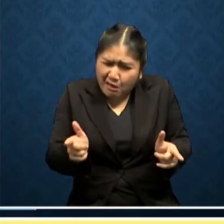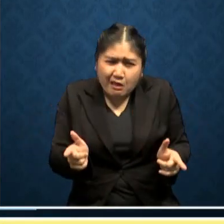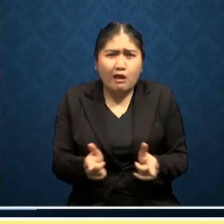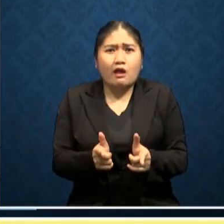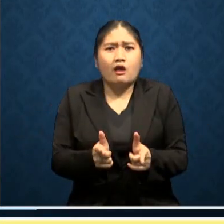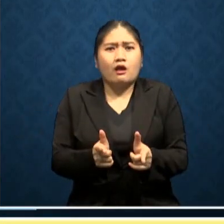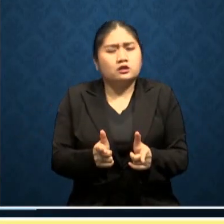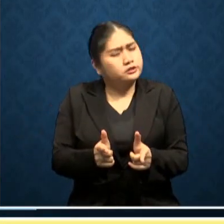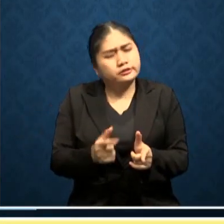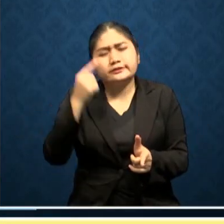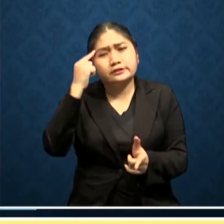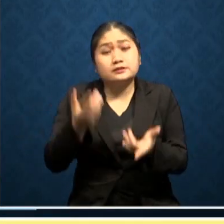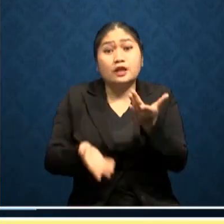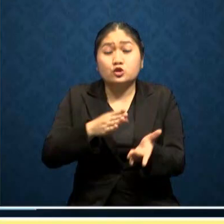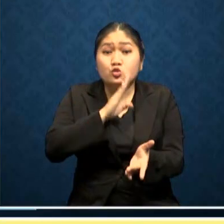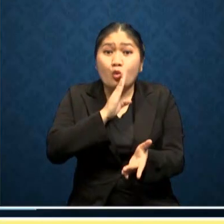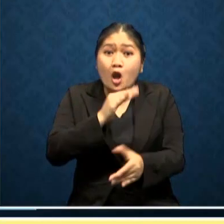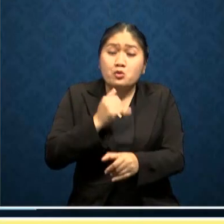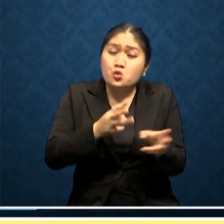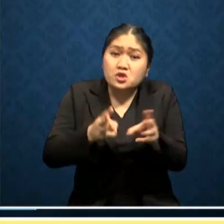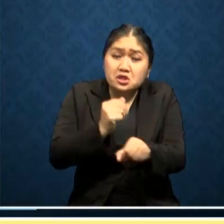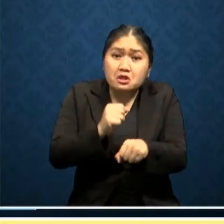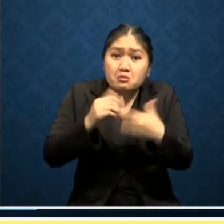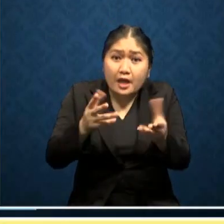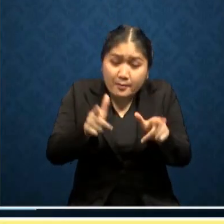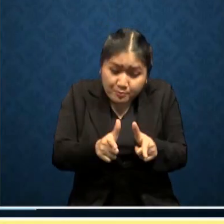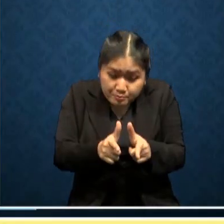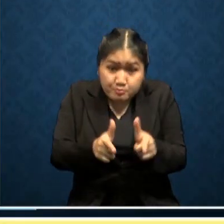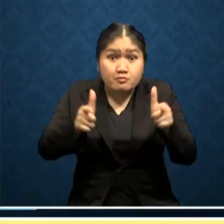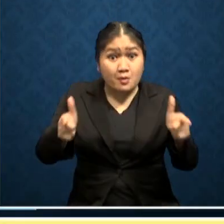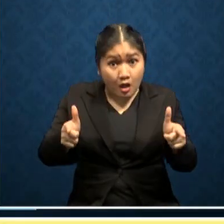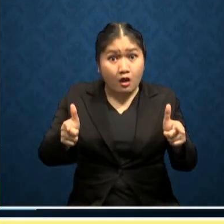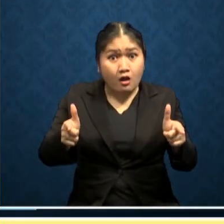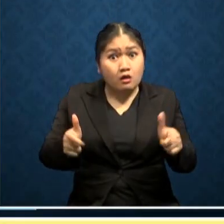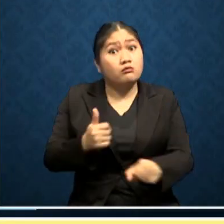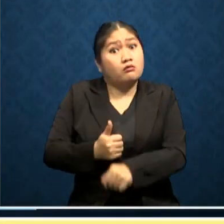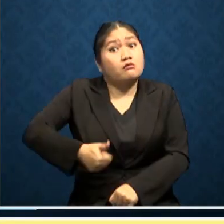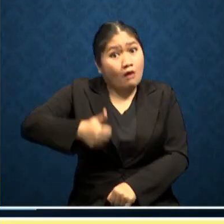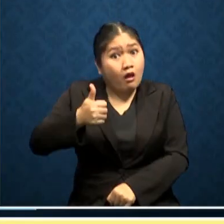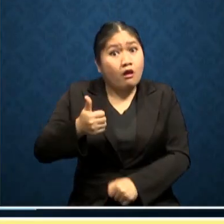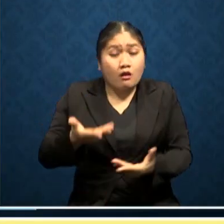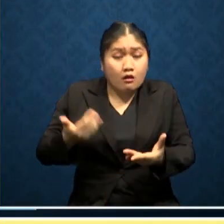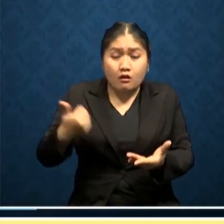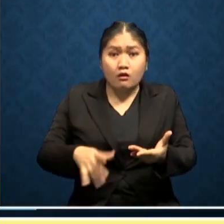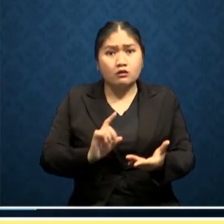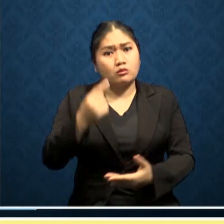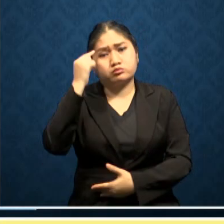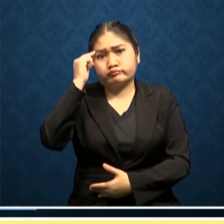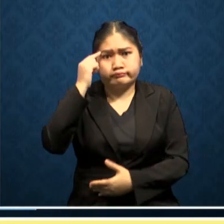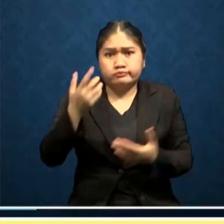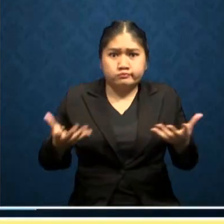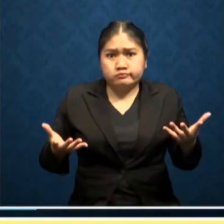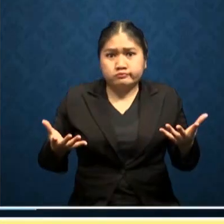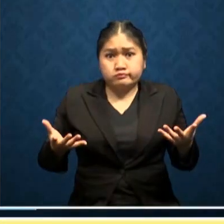หรือมีแนวทางทจะไปขยายให้มก่ว้างขึ้นเยาที่เป็อยู่ผมกไม่เข้าใจ